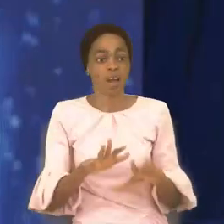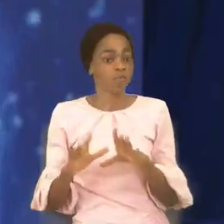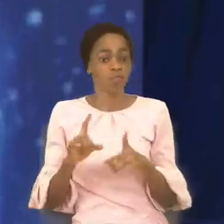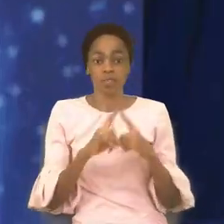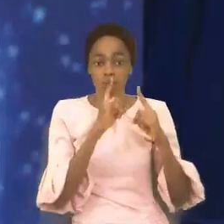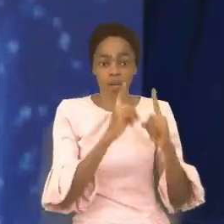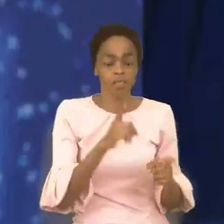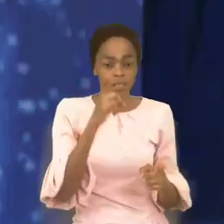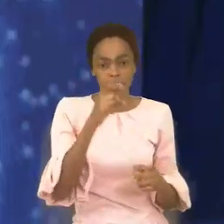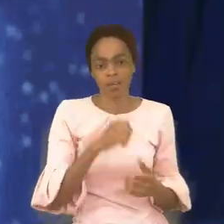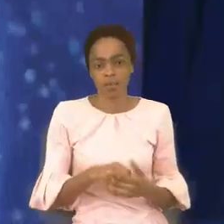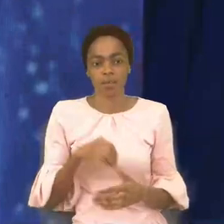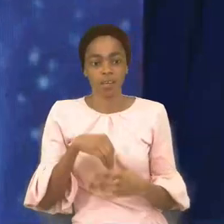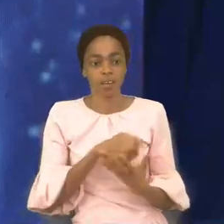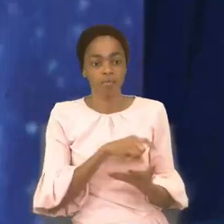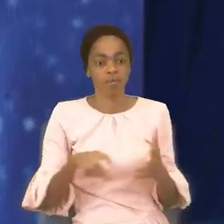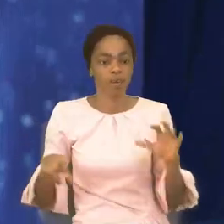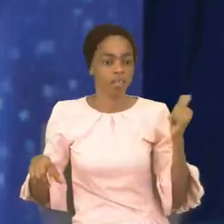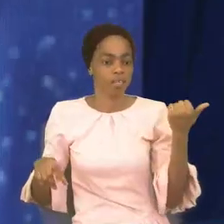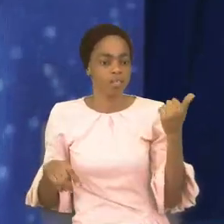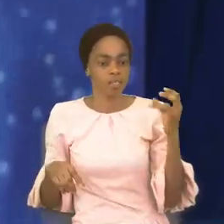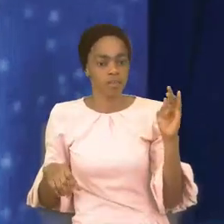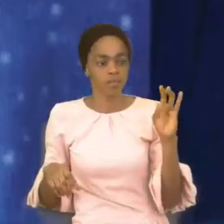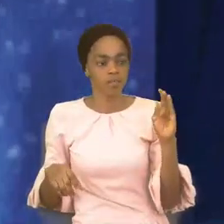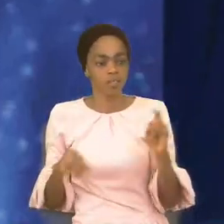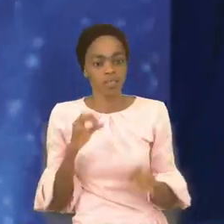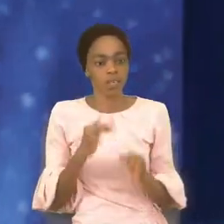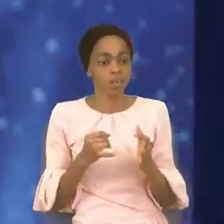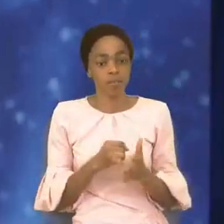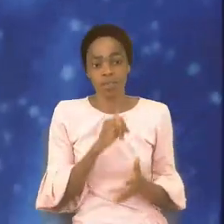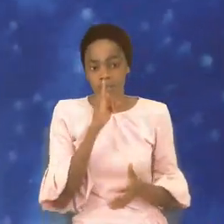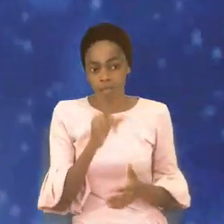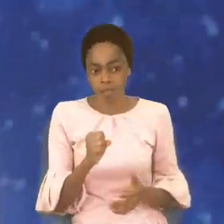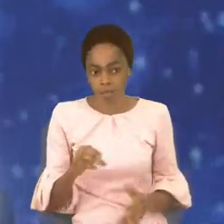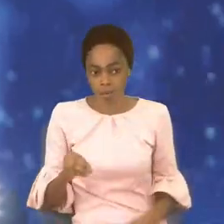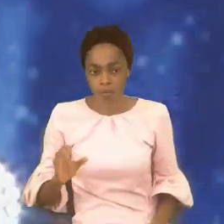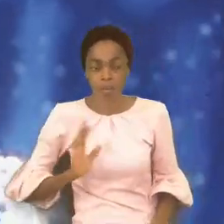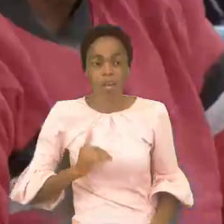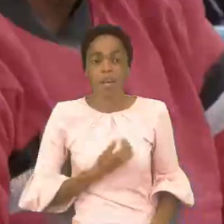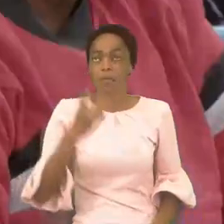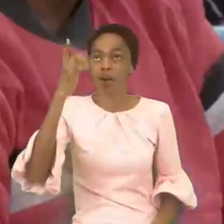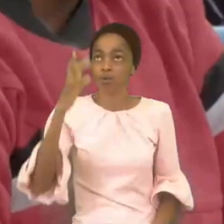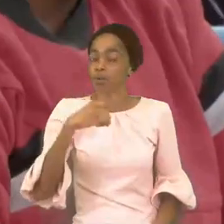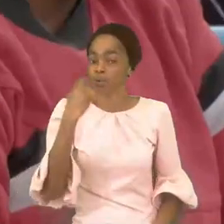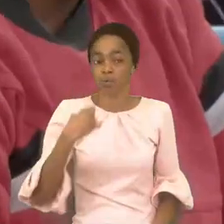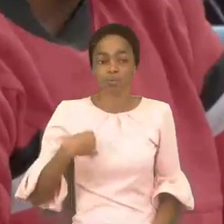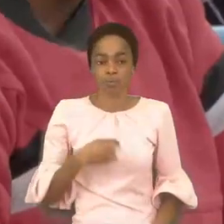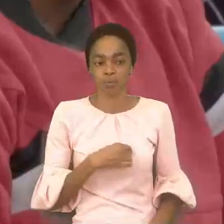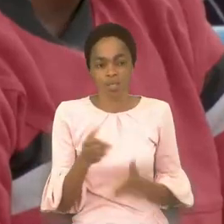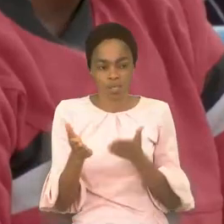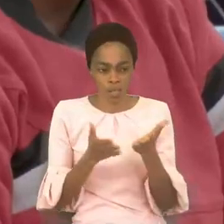Verset 17, voici notre Dieu que nous servons.